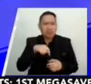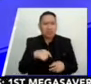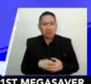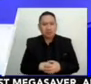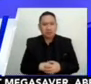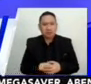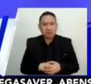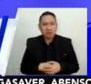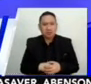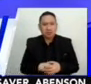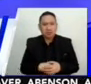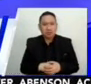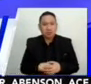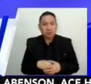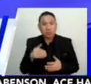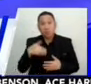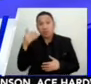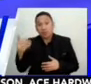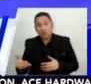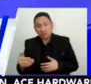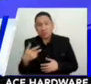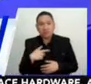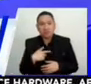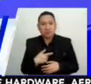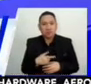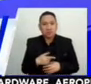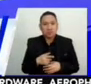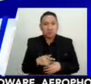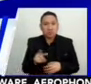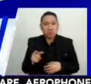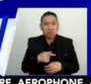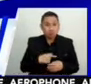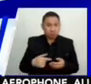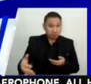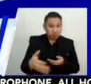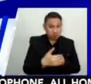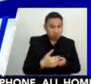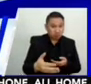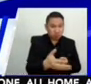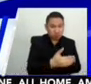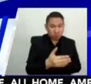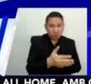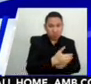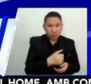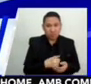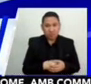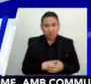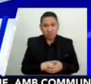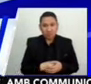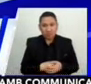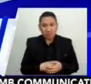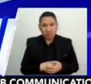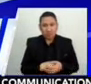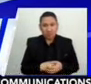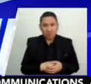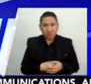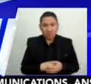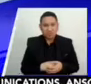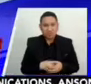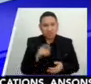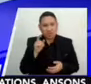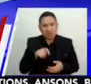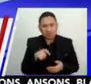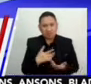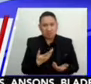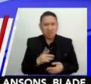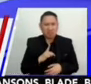palayan buong araw rin ang paggapas ng mga magsasaka taon-taon ho ito masipag ka wala na tatamarin na subukan ulit